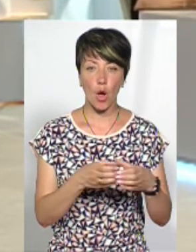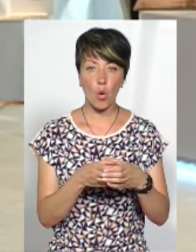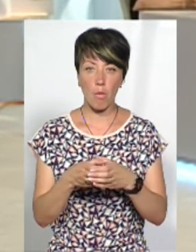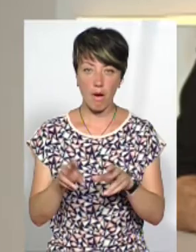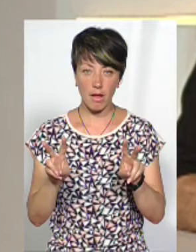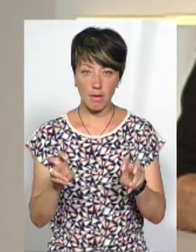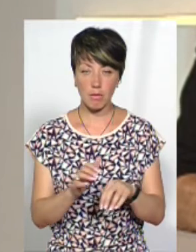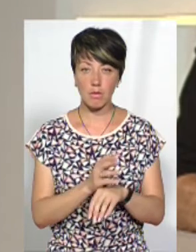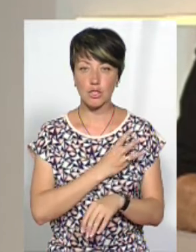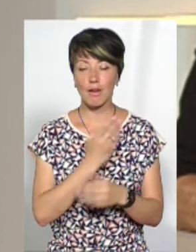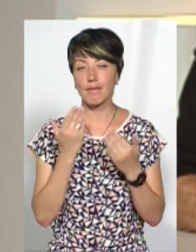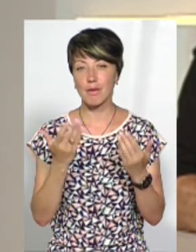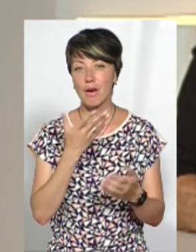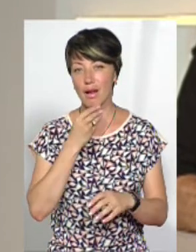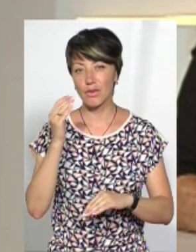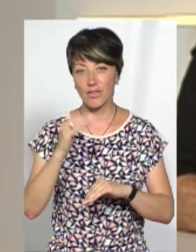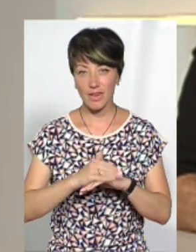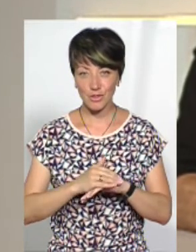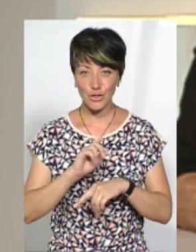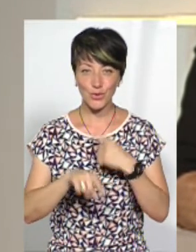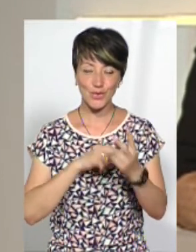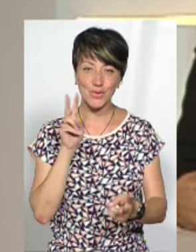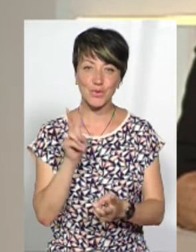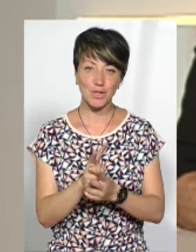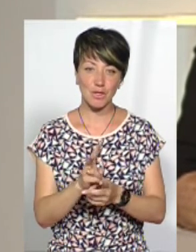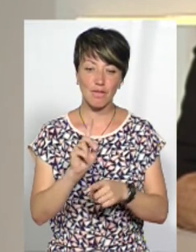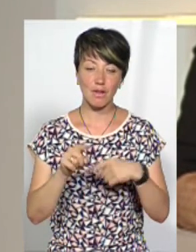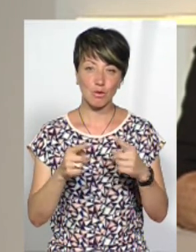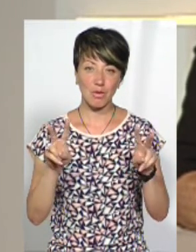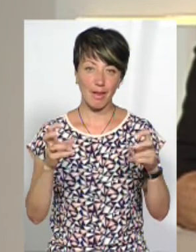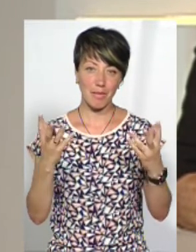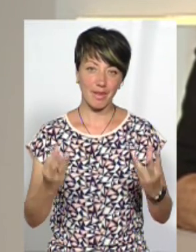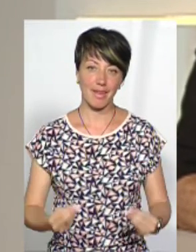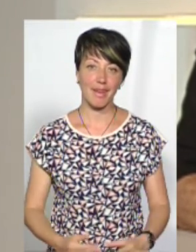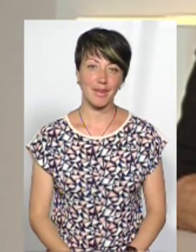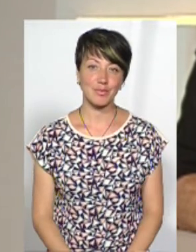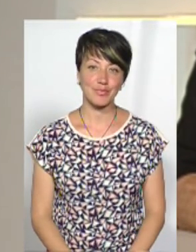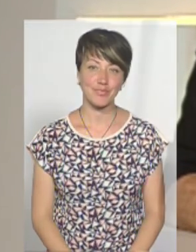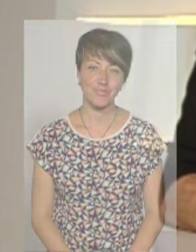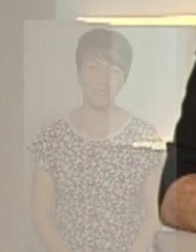громад. Бажаю всім гарного вечора та до зустрічі у наступній темі дня.